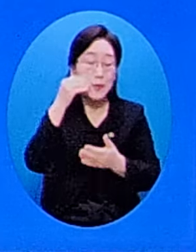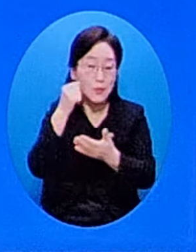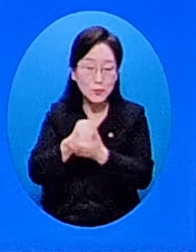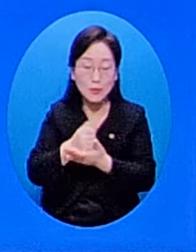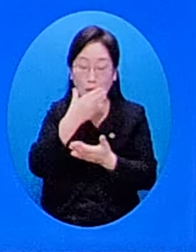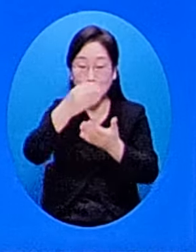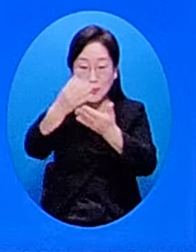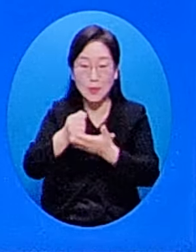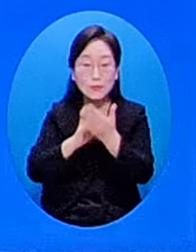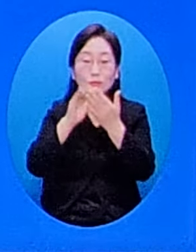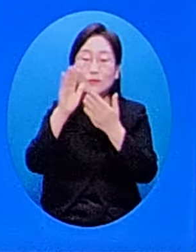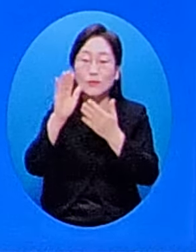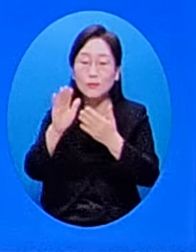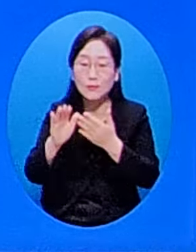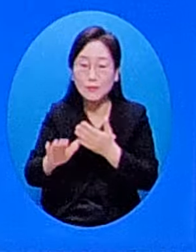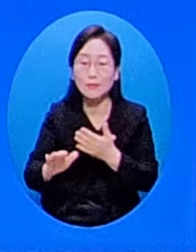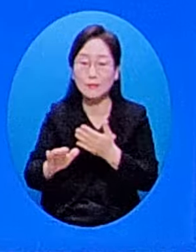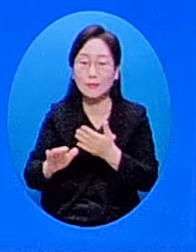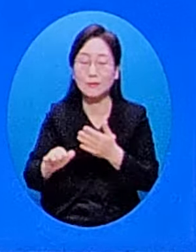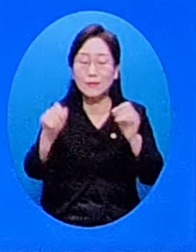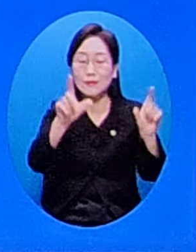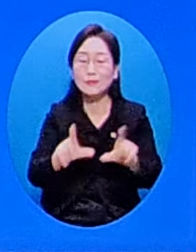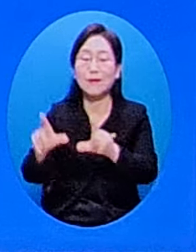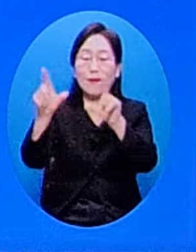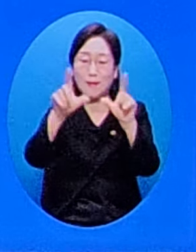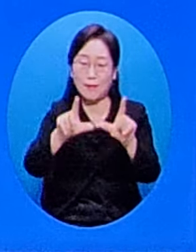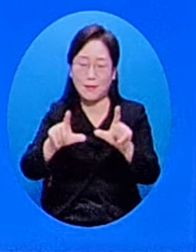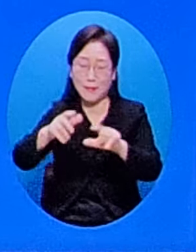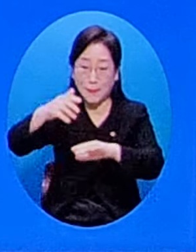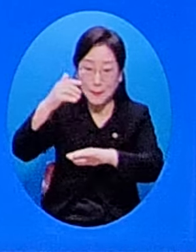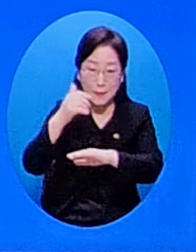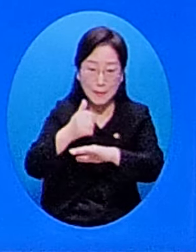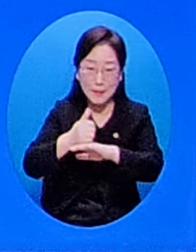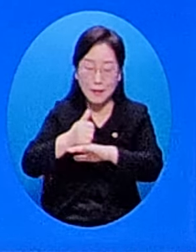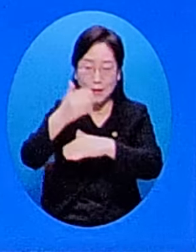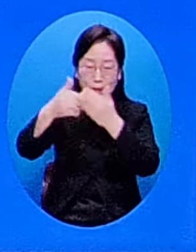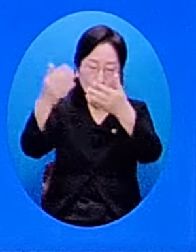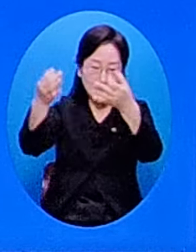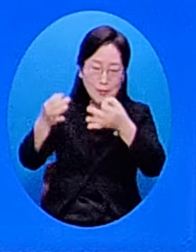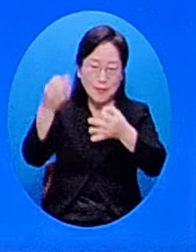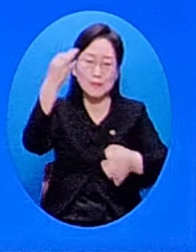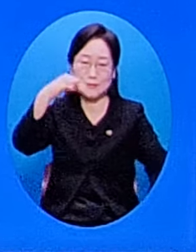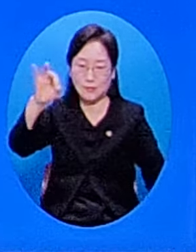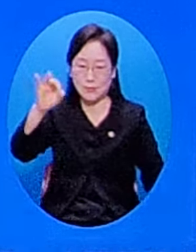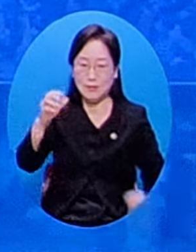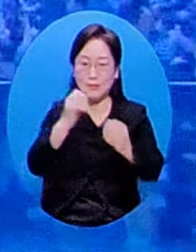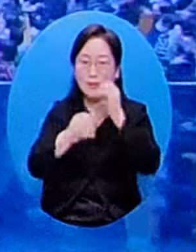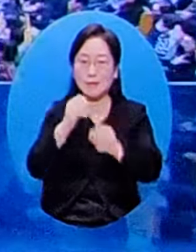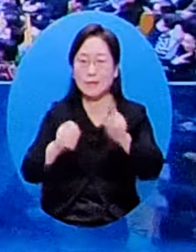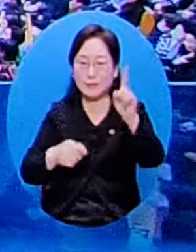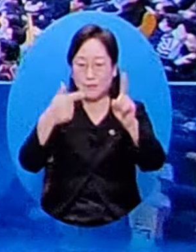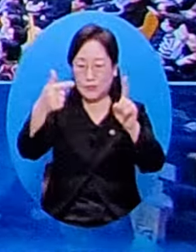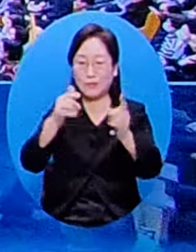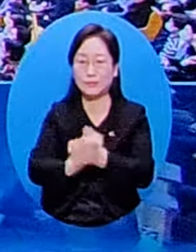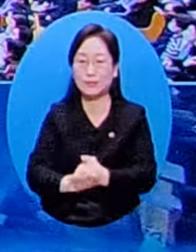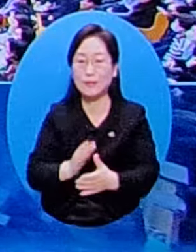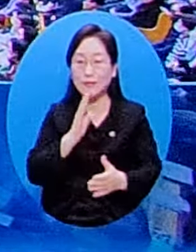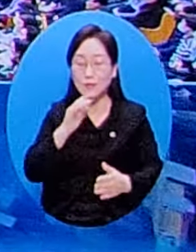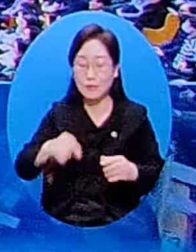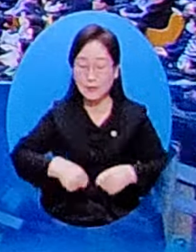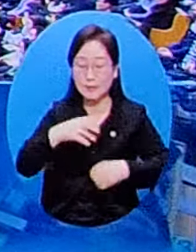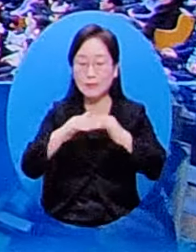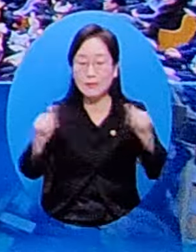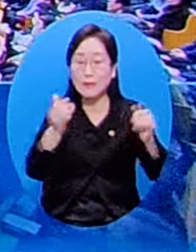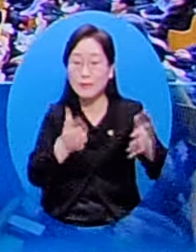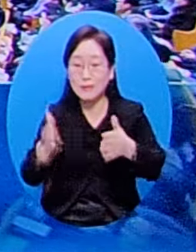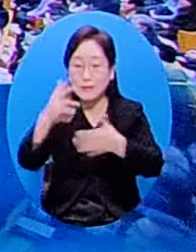나면 우리의 삶은 궁극적으로 하나님께 인정받는 삶이 됩니다. 시편 1편 6절은 이와 같이 말씀합니다. 무릇 의인들의